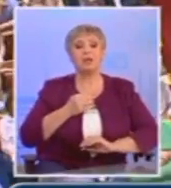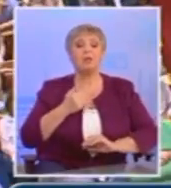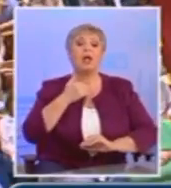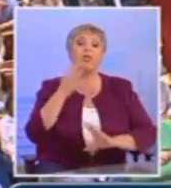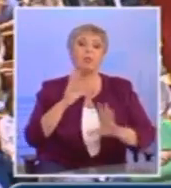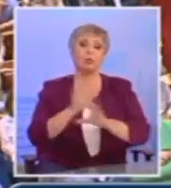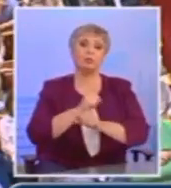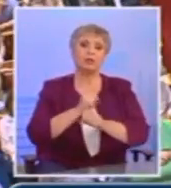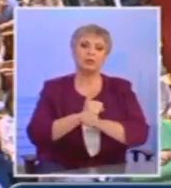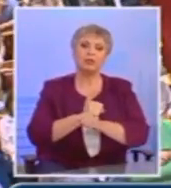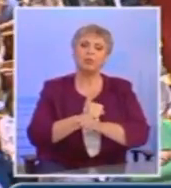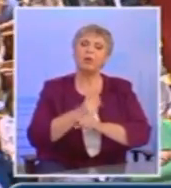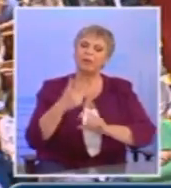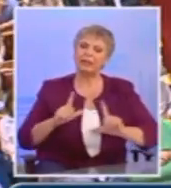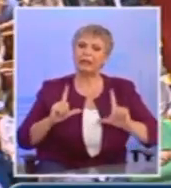Οφείλουμε να το παραδεχτούμε.